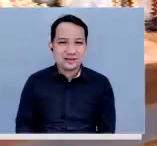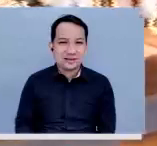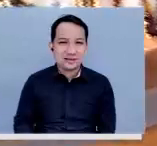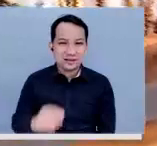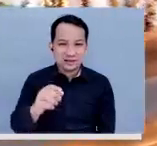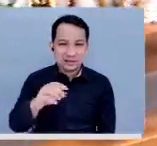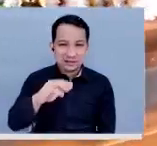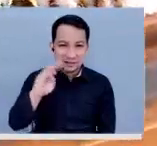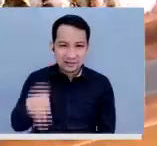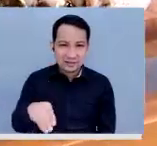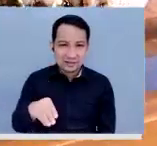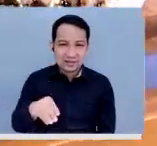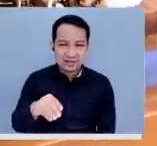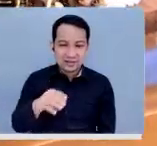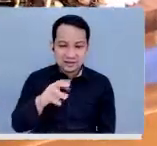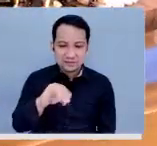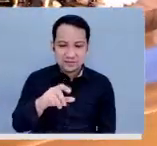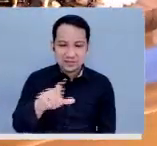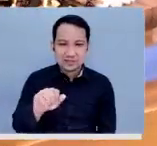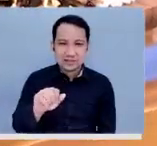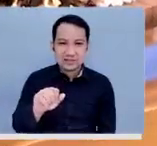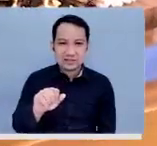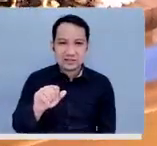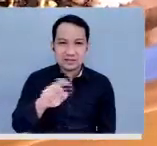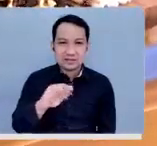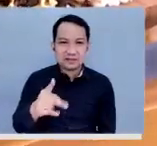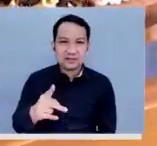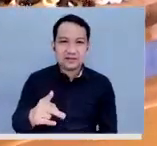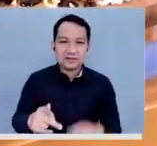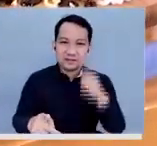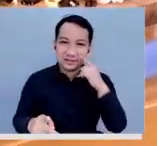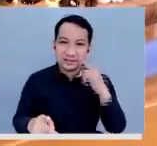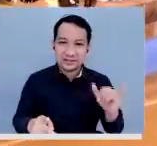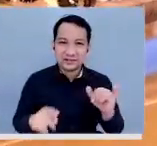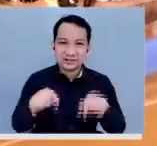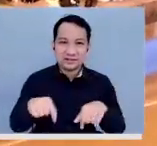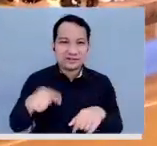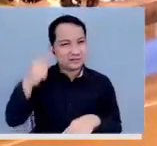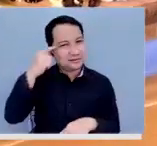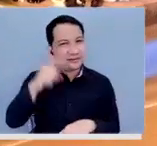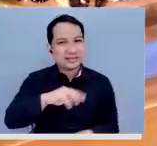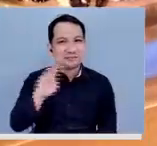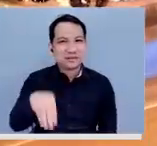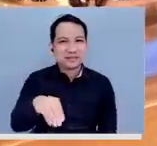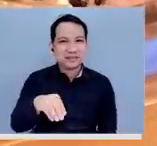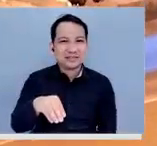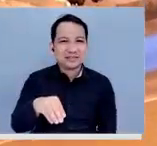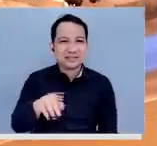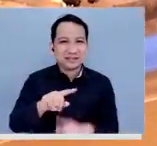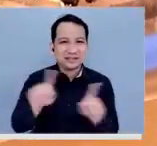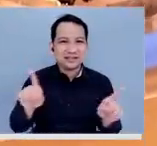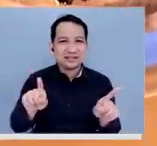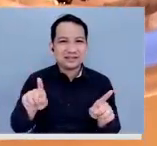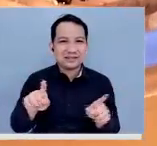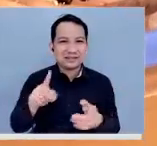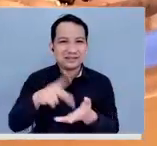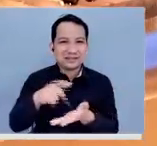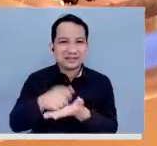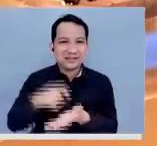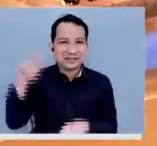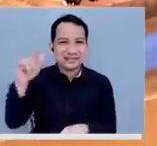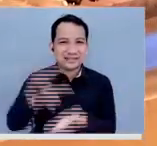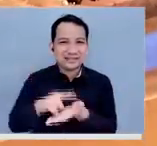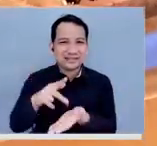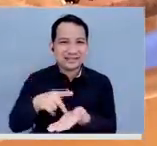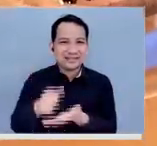Manila Maki. Yes, pang inspired ng California. But inisip ko Manila kasi hindi natin kailangan ng passport pumuntang Manila. Wala yung California.